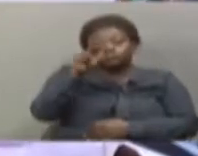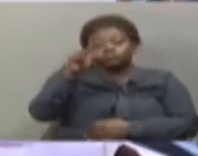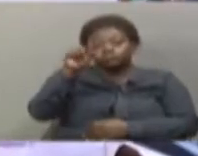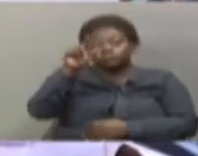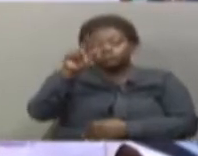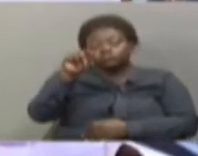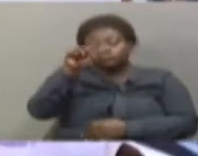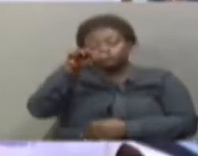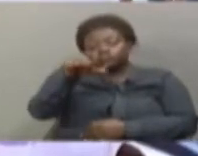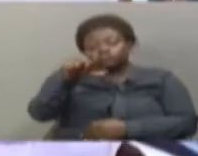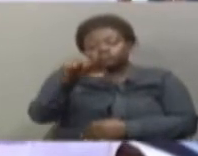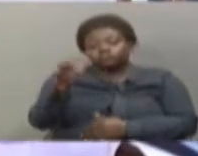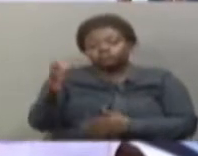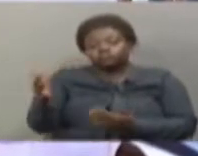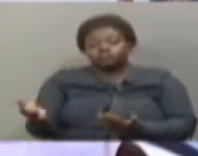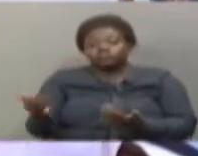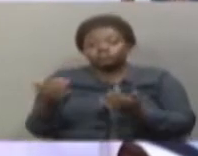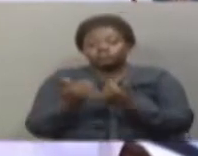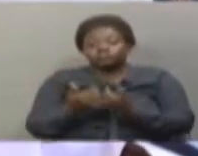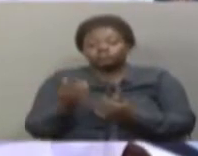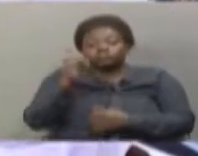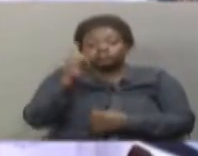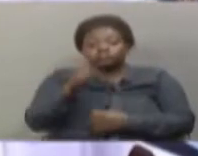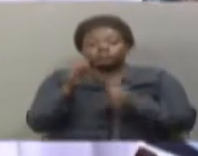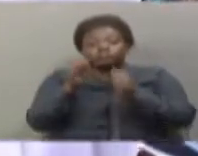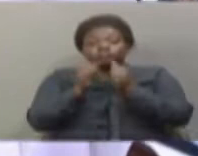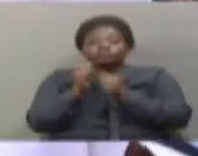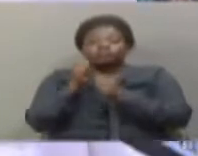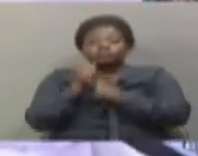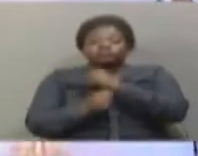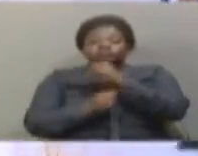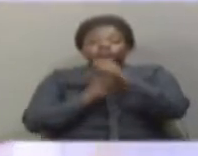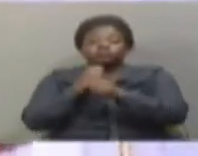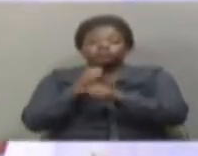Rita Setumba okuweza emyaka 10 mu bufumbo.